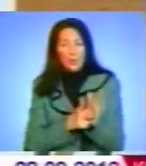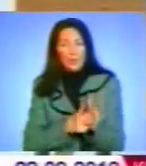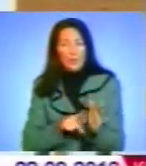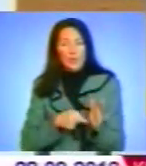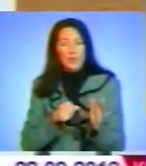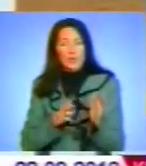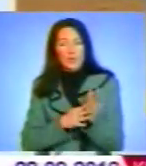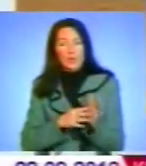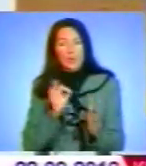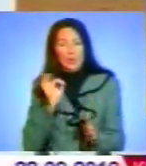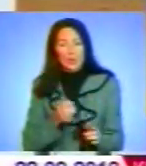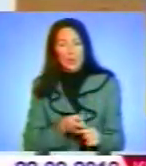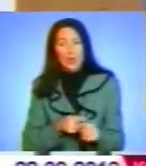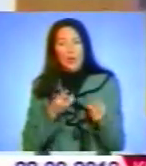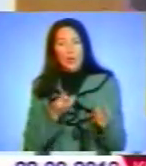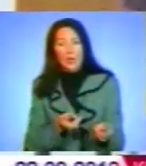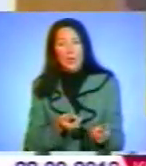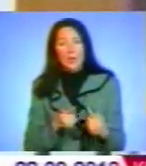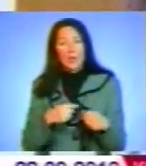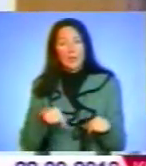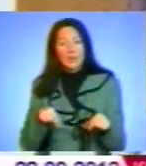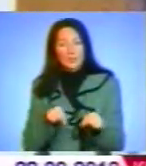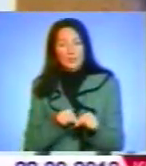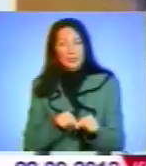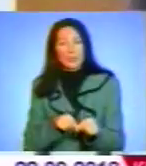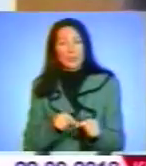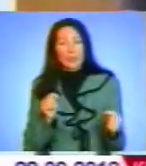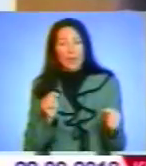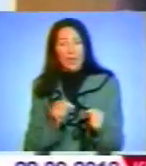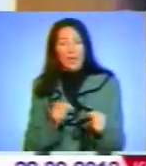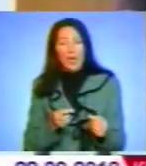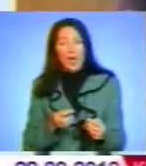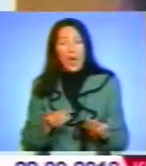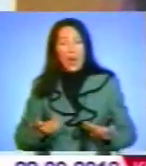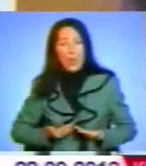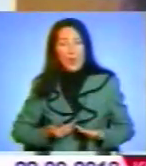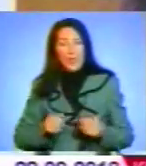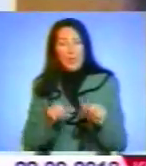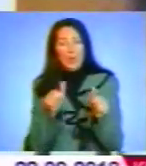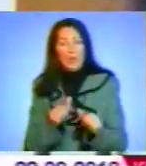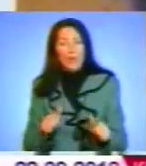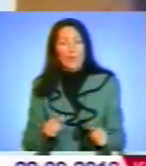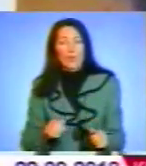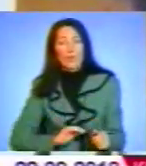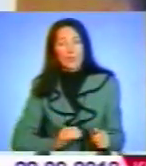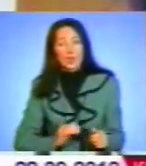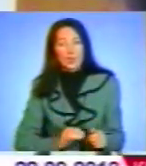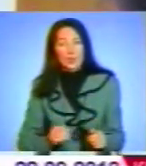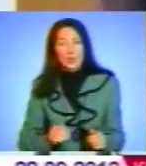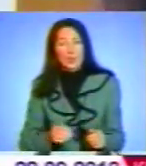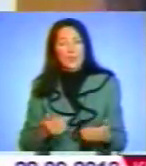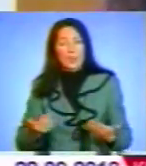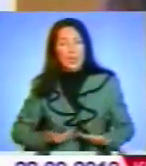98,9%. Це котельні відомчої приналежності, комунальної форми власності, також житлові будинки як комунальної